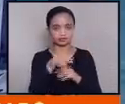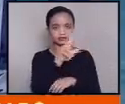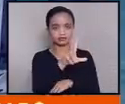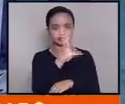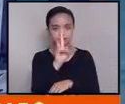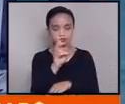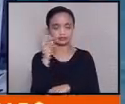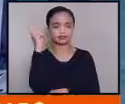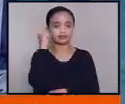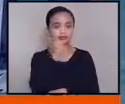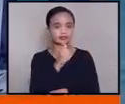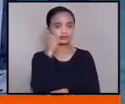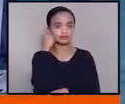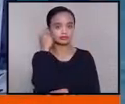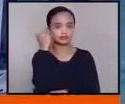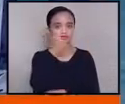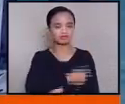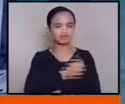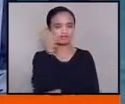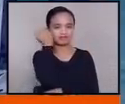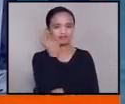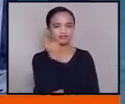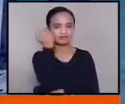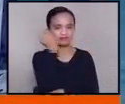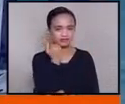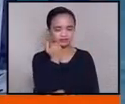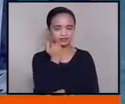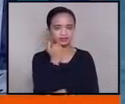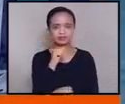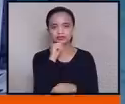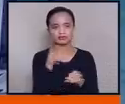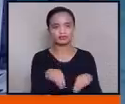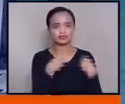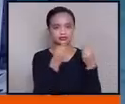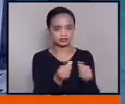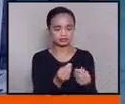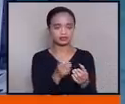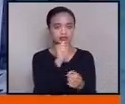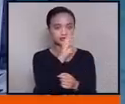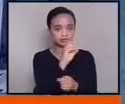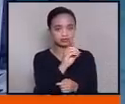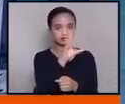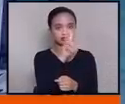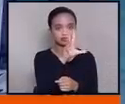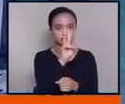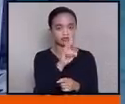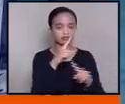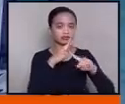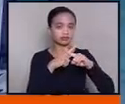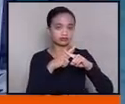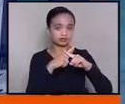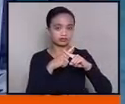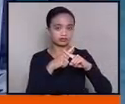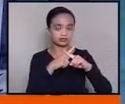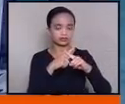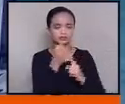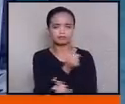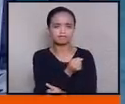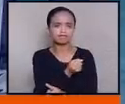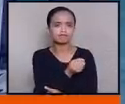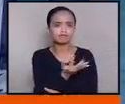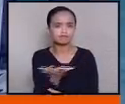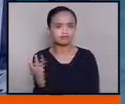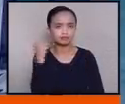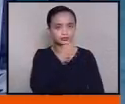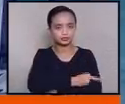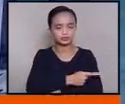ang short na hindi nabibigay sa'yo. So, 37, ito times mo yan kung ilang araw